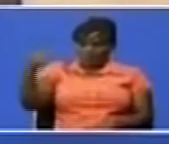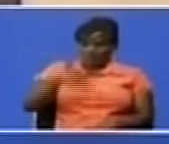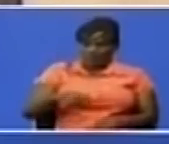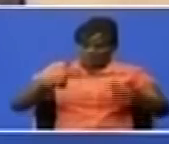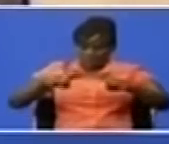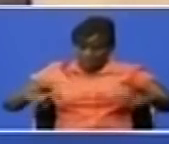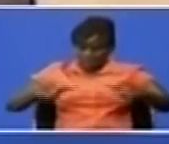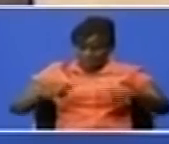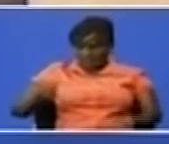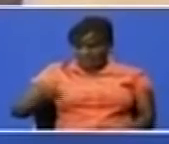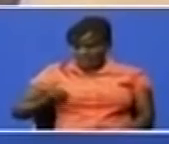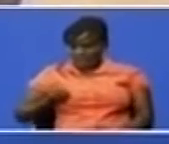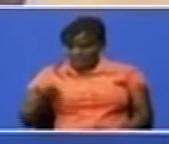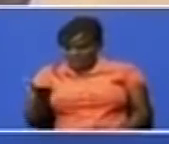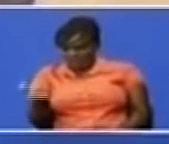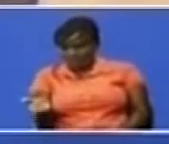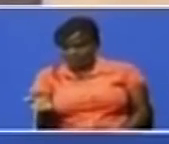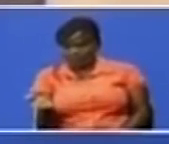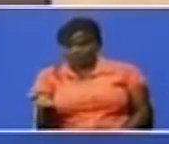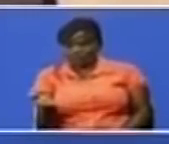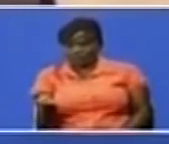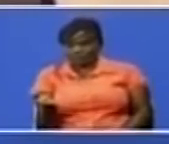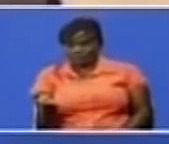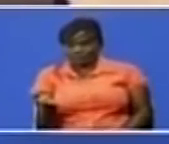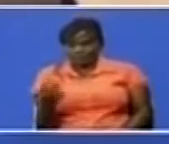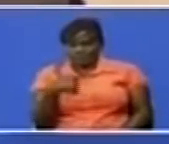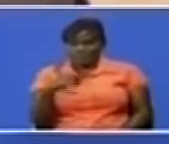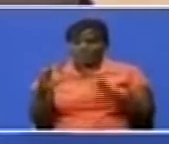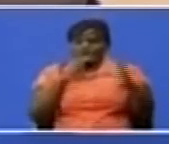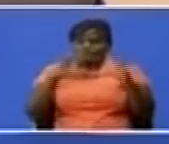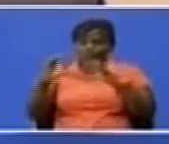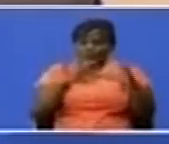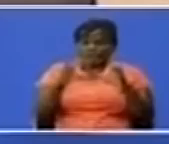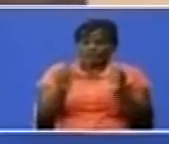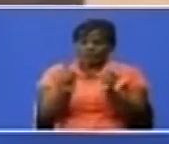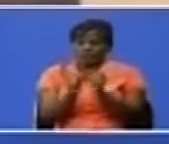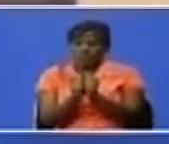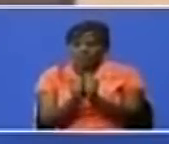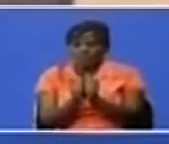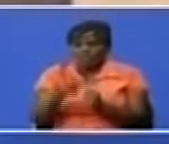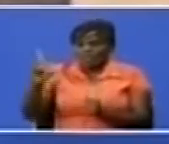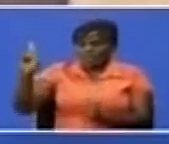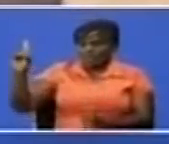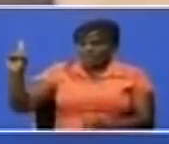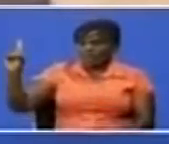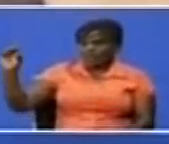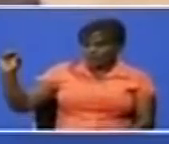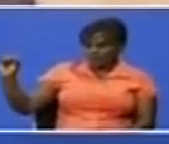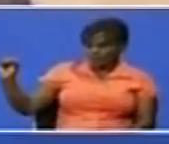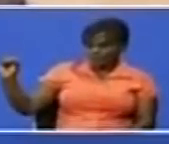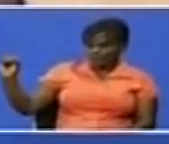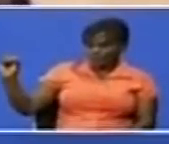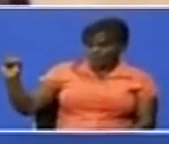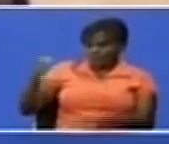natafuta wasichana walikuja hapa. Na nilipata kuwasiliana na dio ili apate